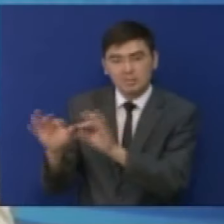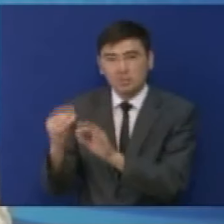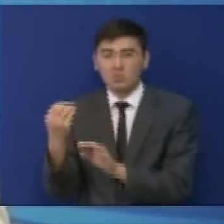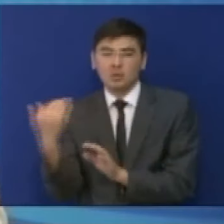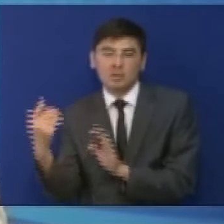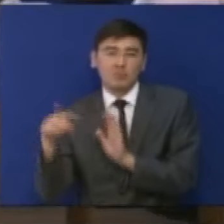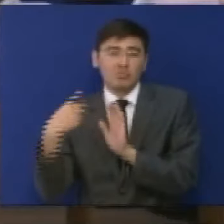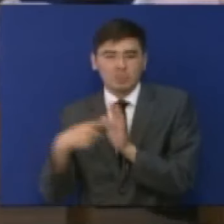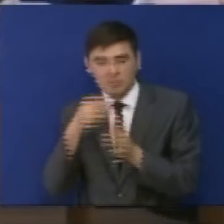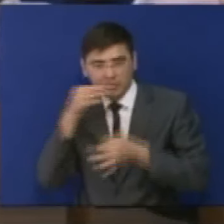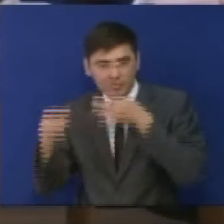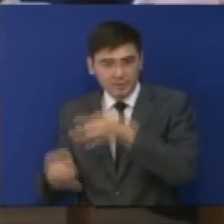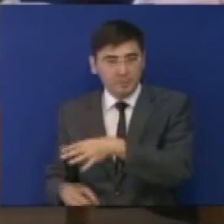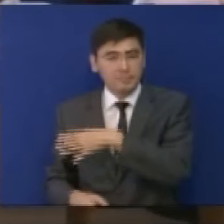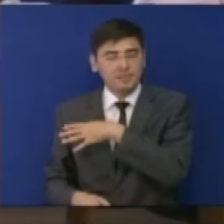вопросы.